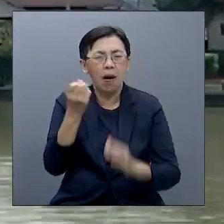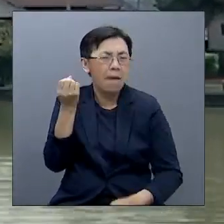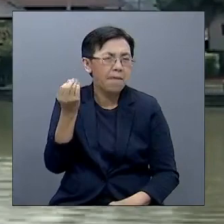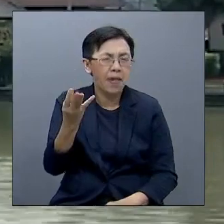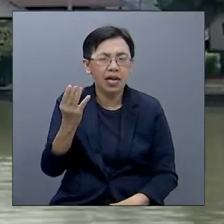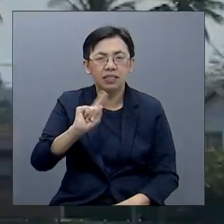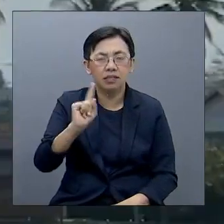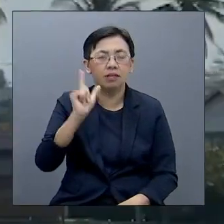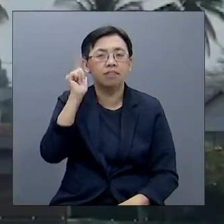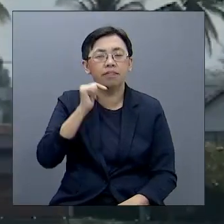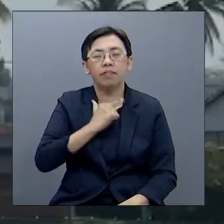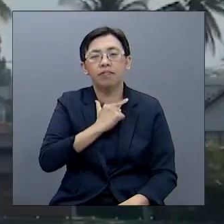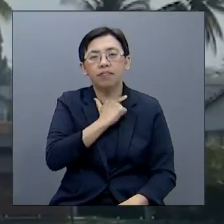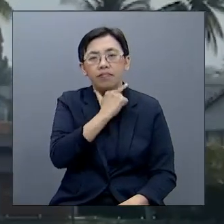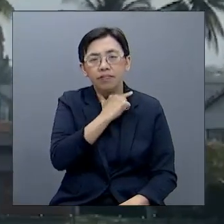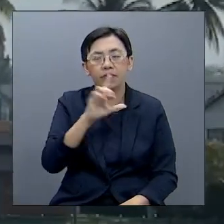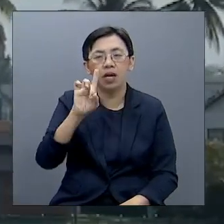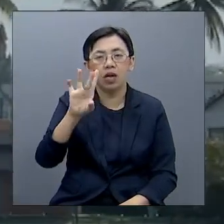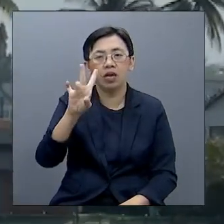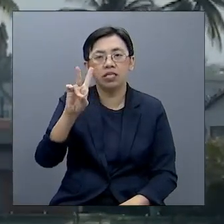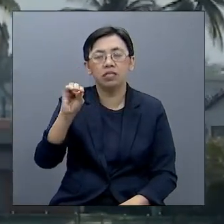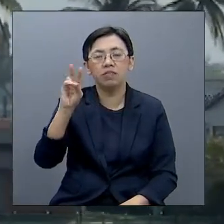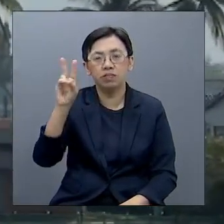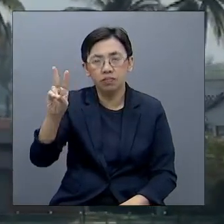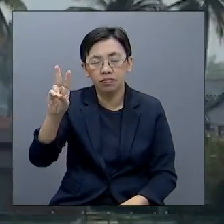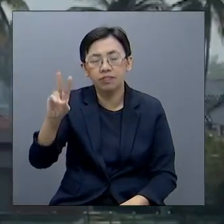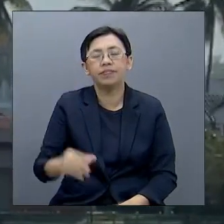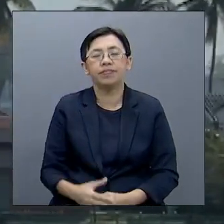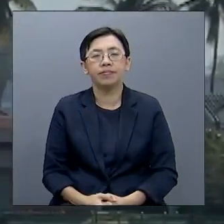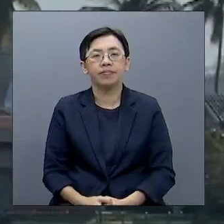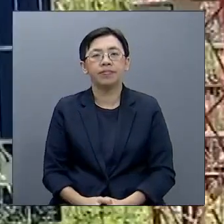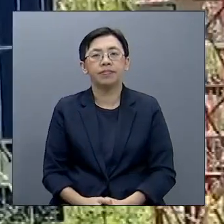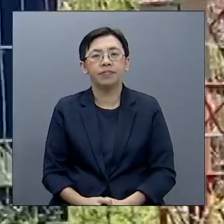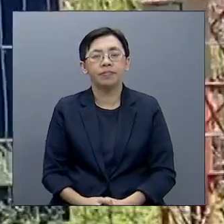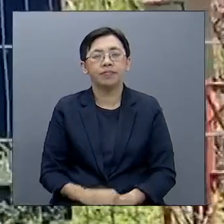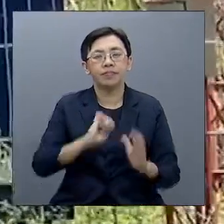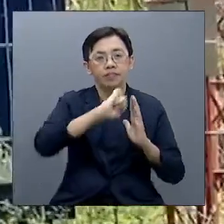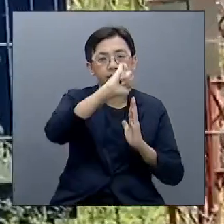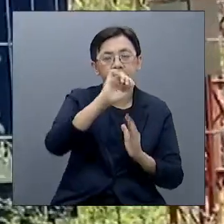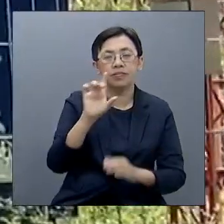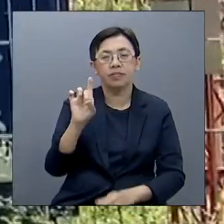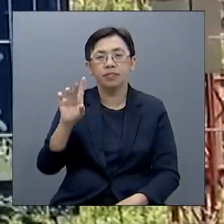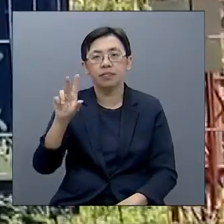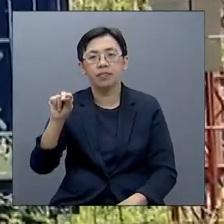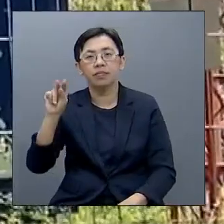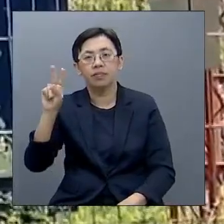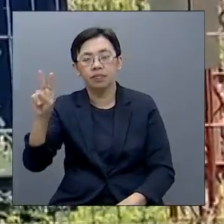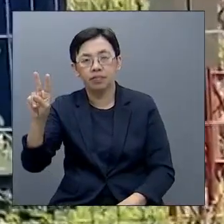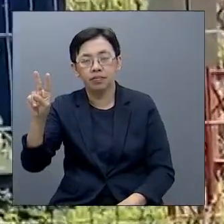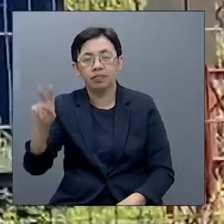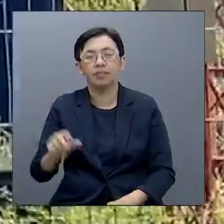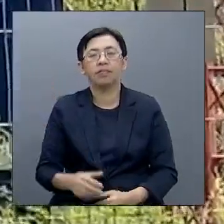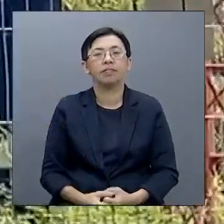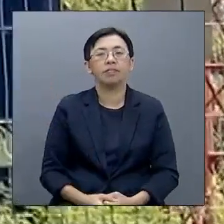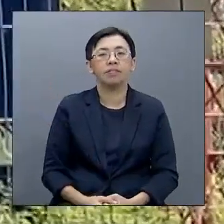คือแม่ฮ่องสอน172ไมโครกรัมต่อลูกบาศก์เมตรเชียงใหม่132ไมโครก